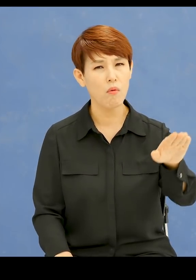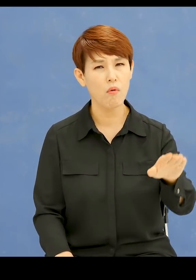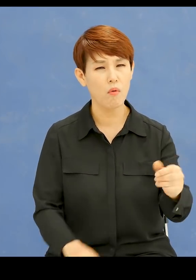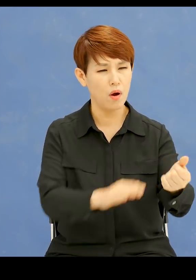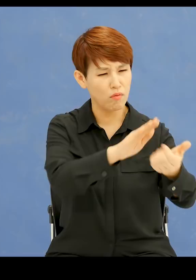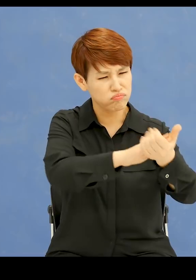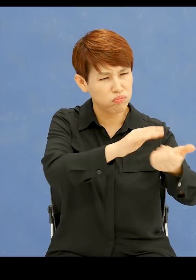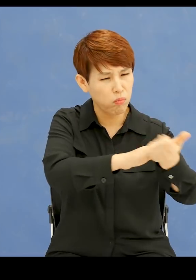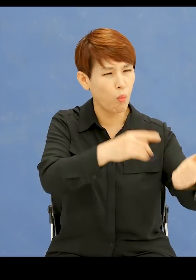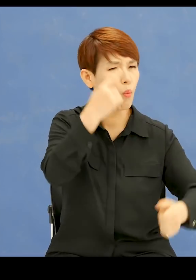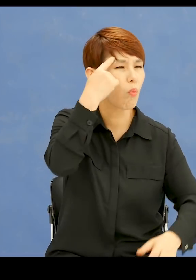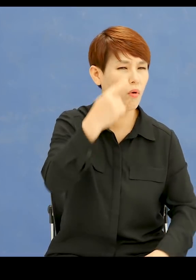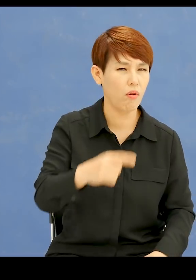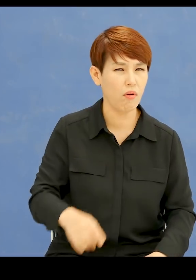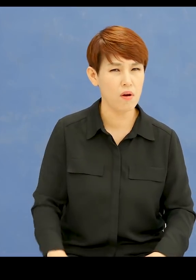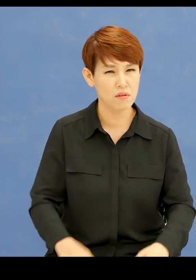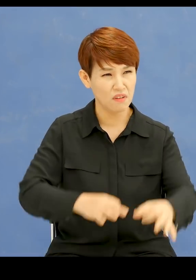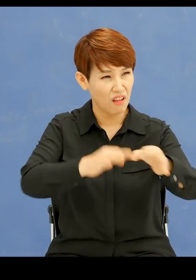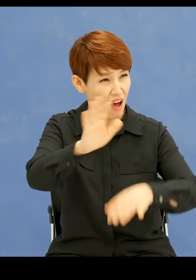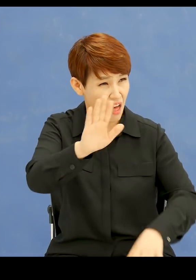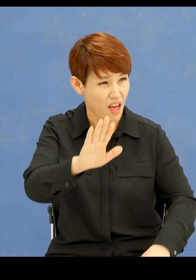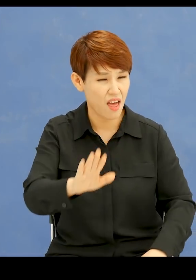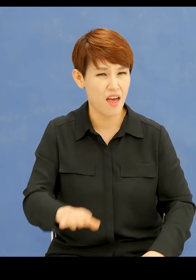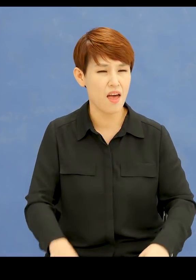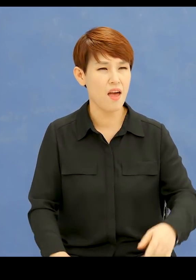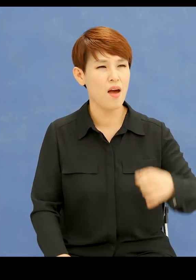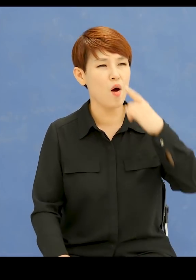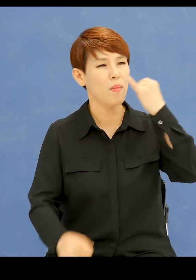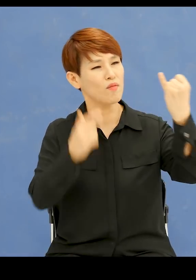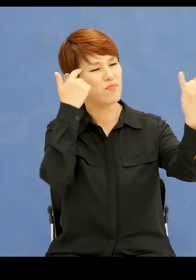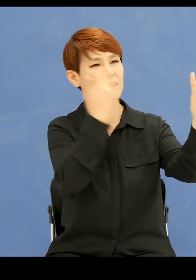그런 걸 안 해? 이렇게 물어보니까 이제 엄마는